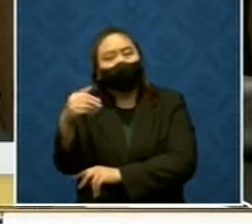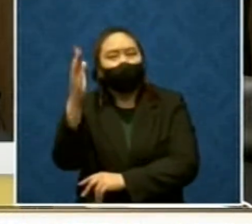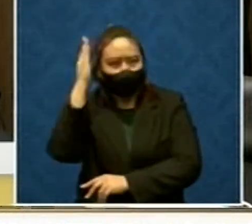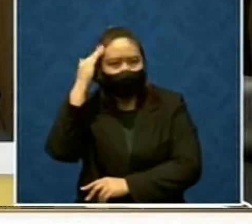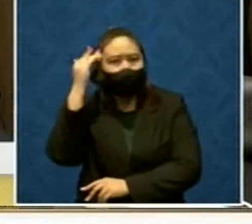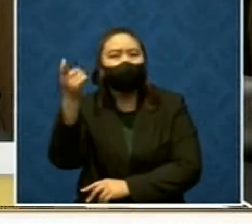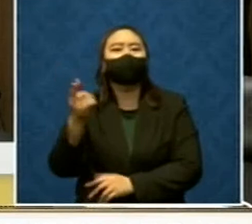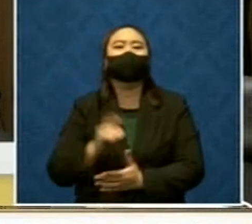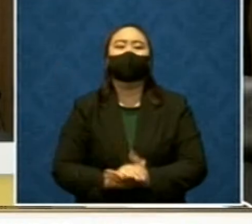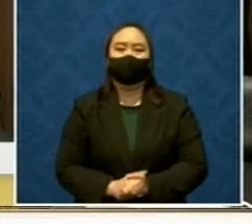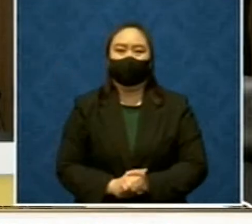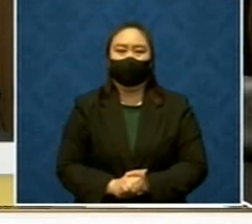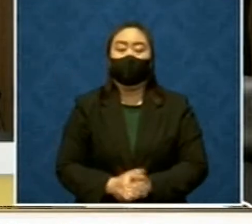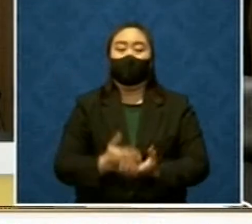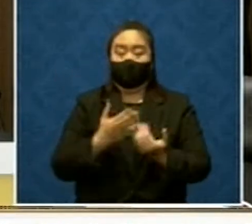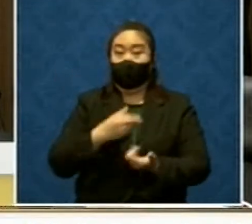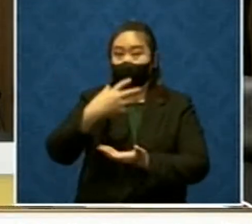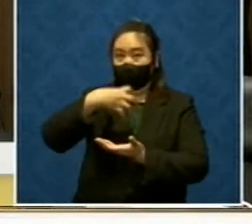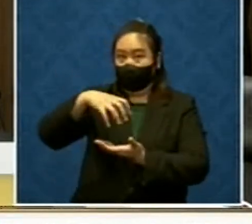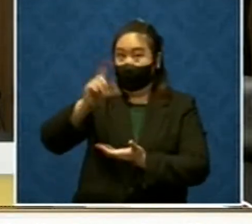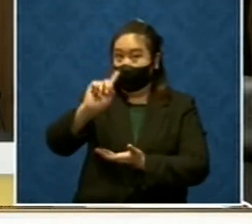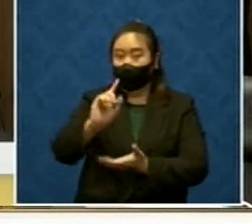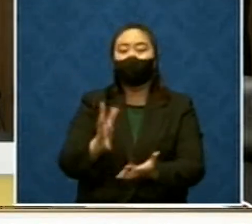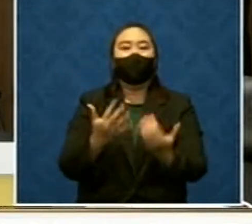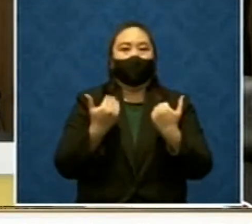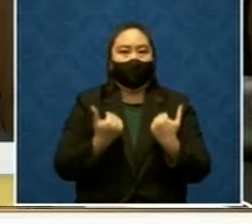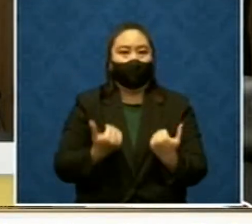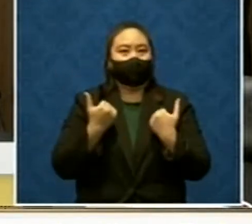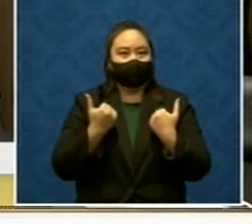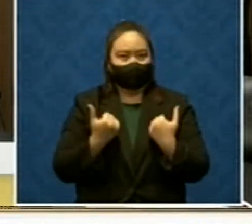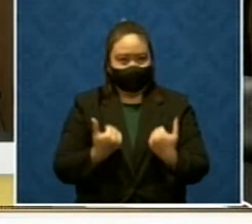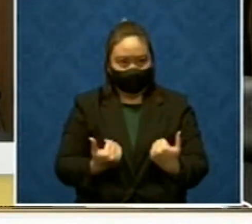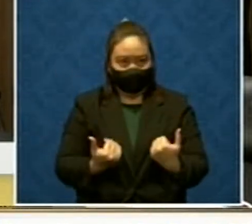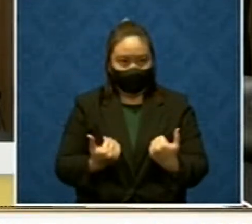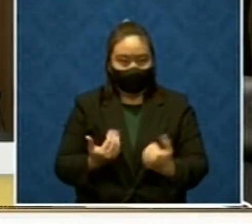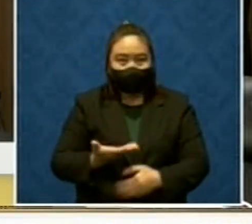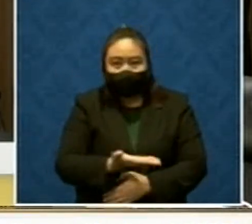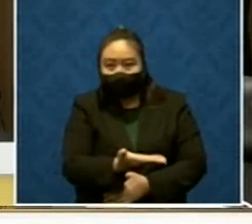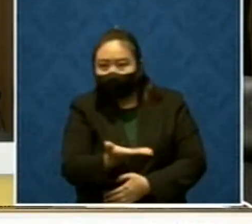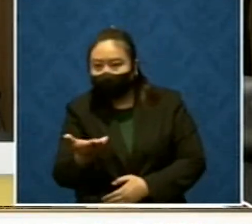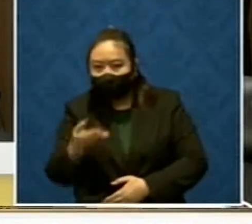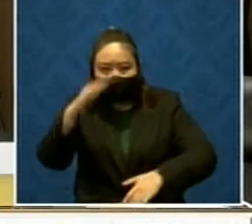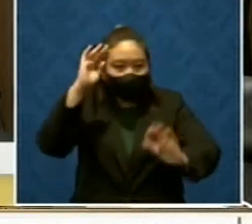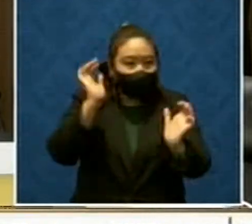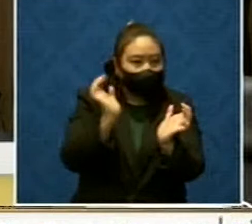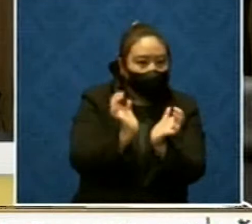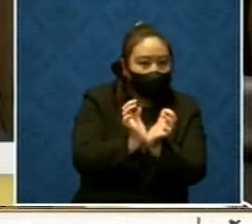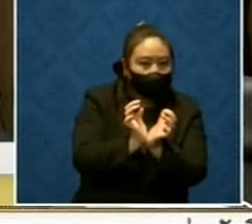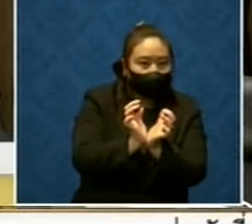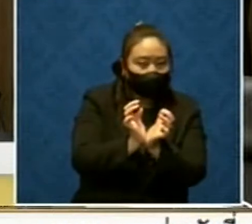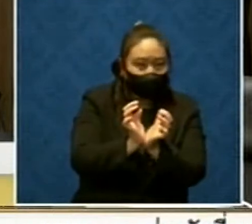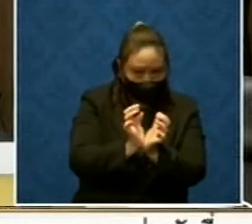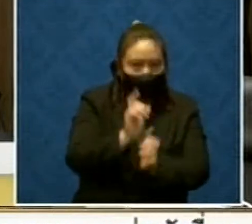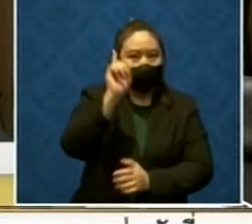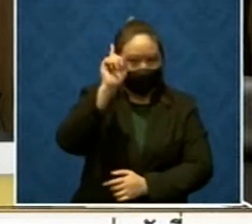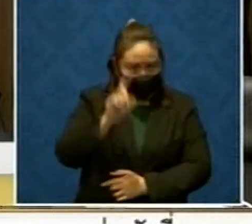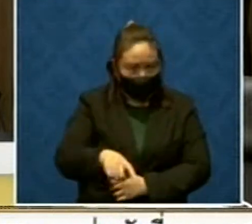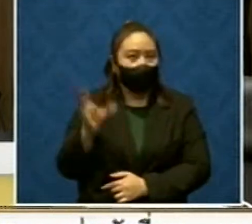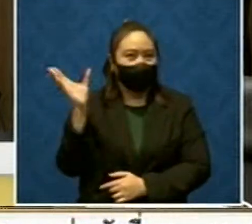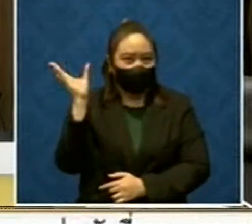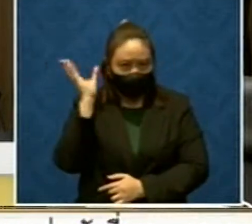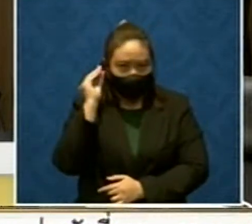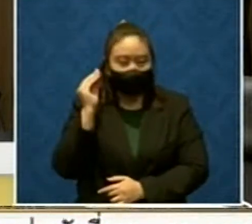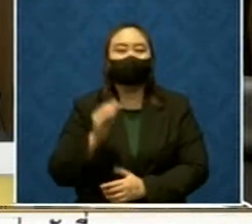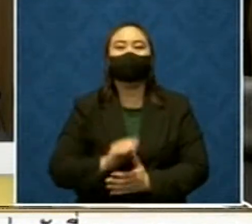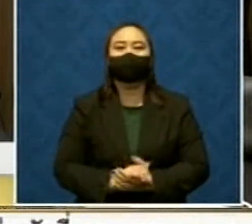มเรียนอย่างนี้นะครับว่าวันนี้ท่านที่เป็นตำรวจต้องฟัง